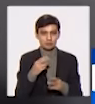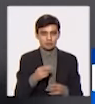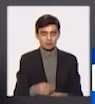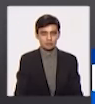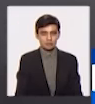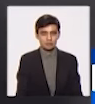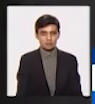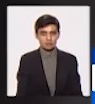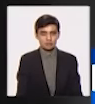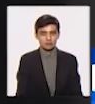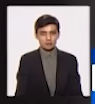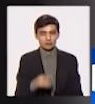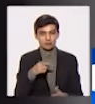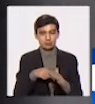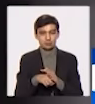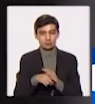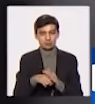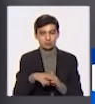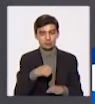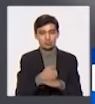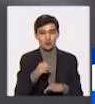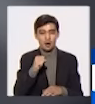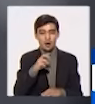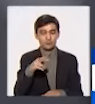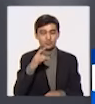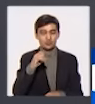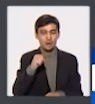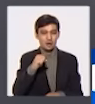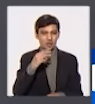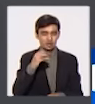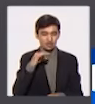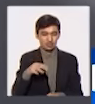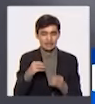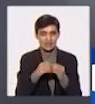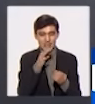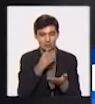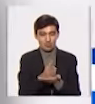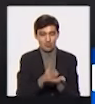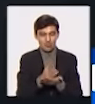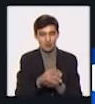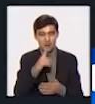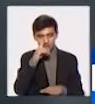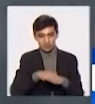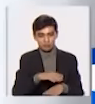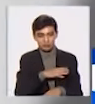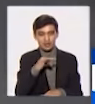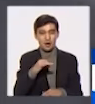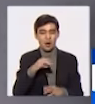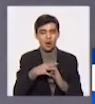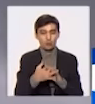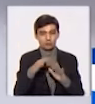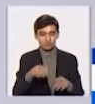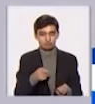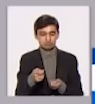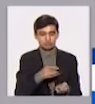Жақсы аудандық әкімдігі мамандарының айтуынша, Әбдурашид Ысқақов 10 жылдан бері әкім болып келген екен. Сондай қауылды басқарып отырған